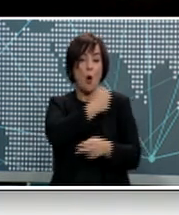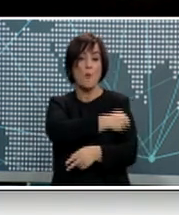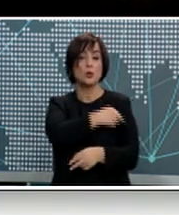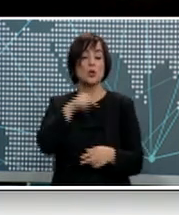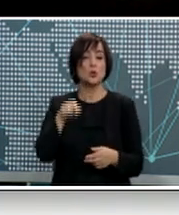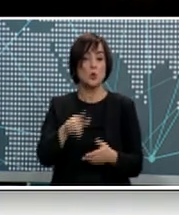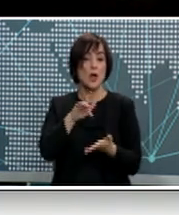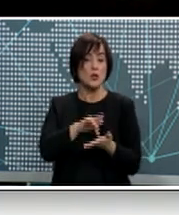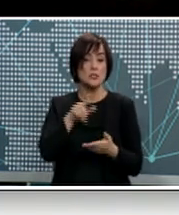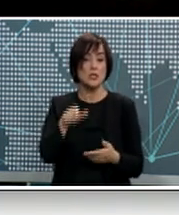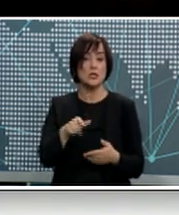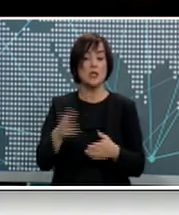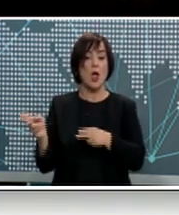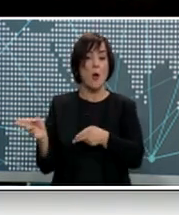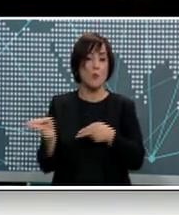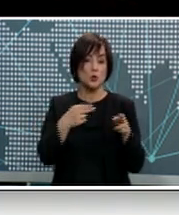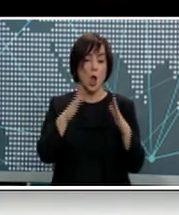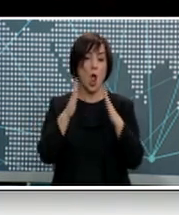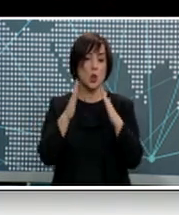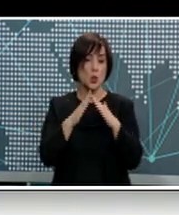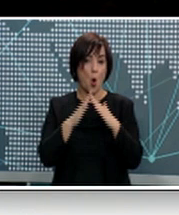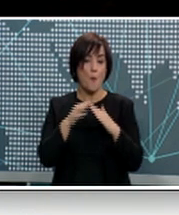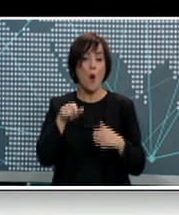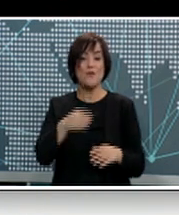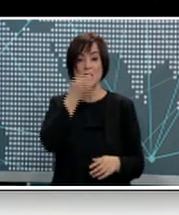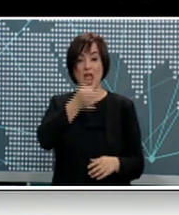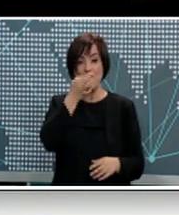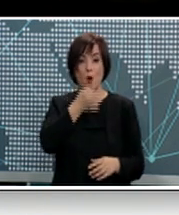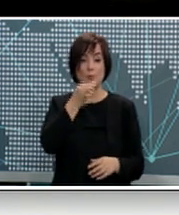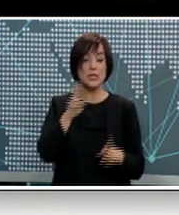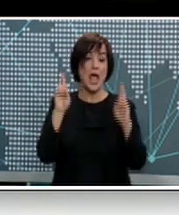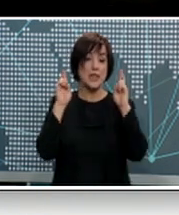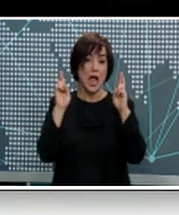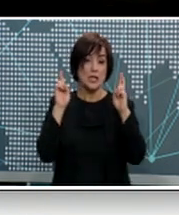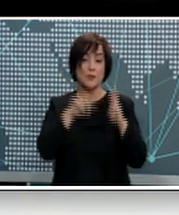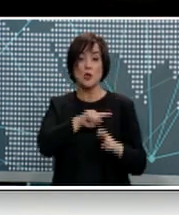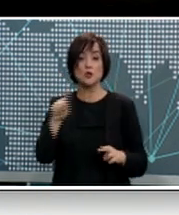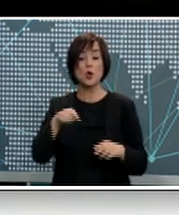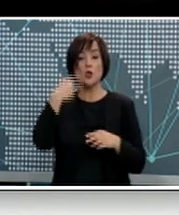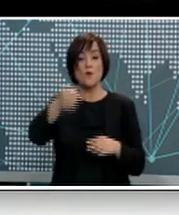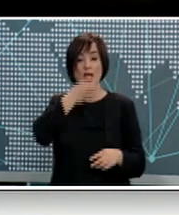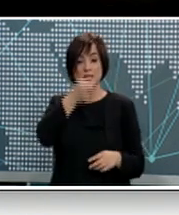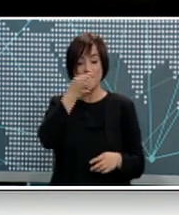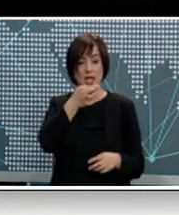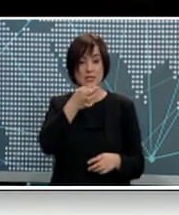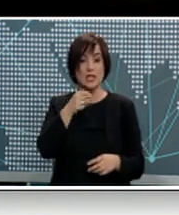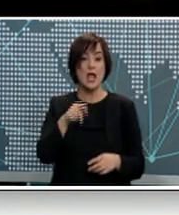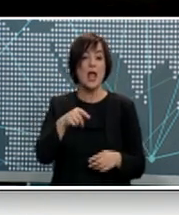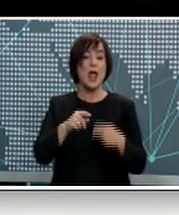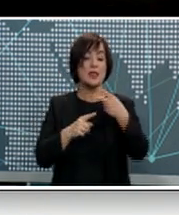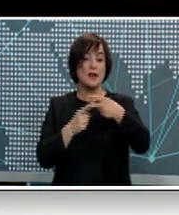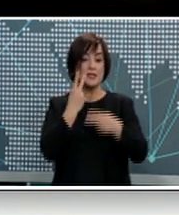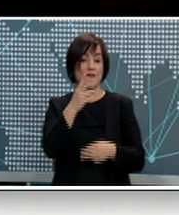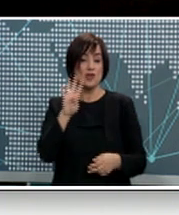на ургентниот центар се пуштени дома. За сега тоа се информациите, да се надеваме дека до наредното информативно издание на Вестите телевизија